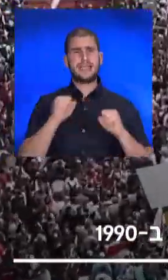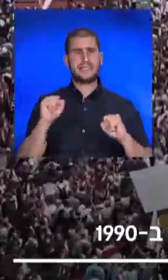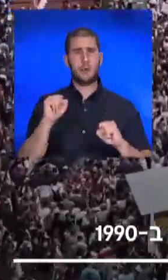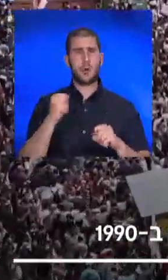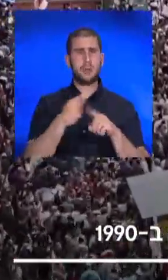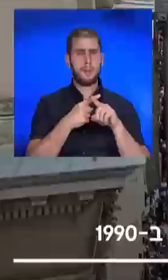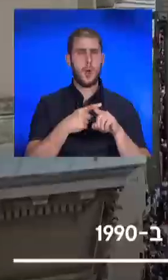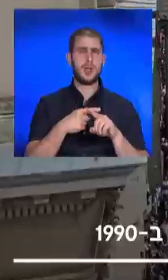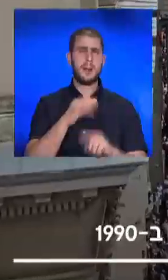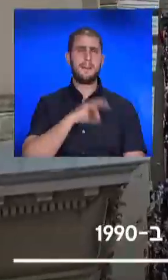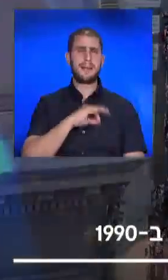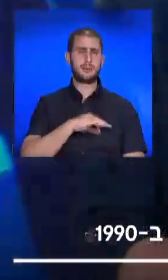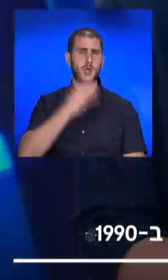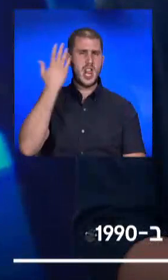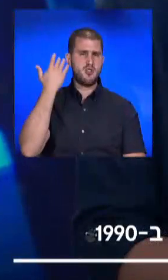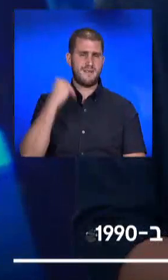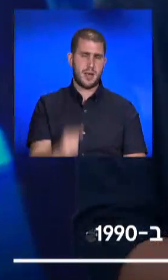מברית המועצות לשעבר.